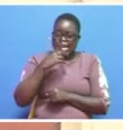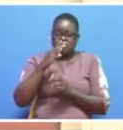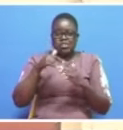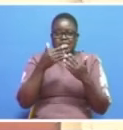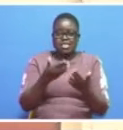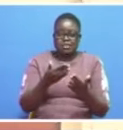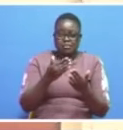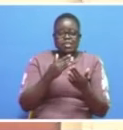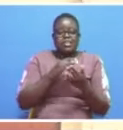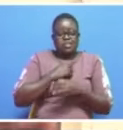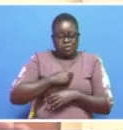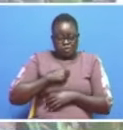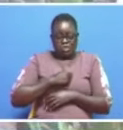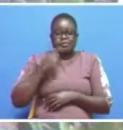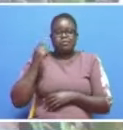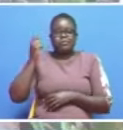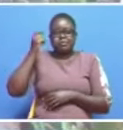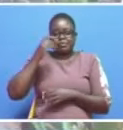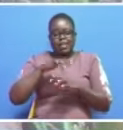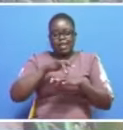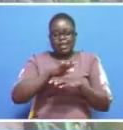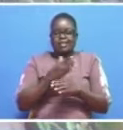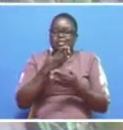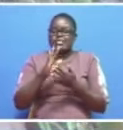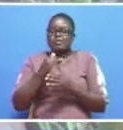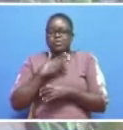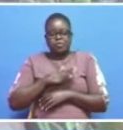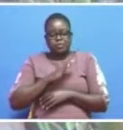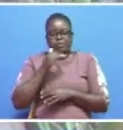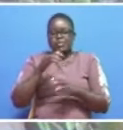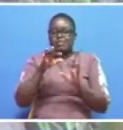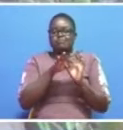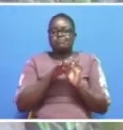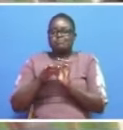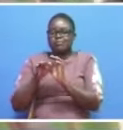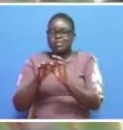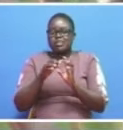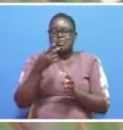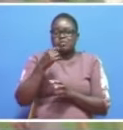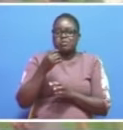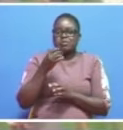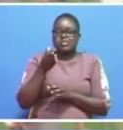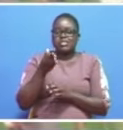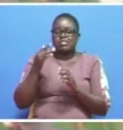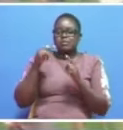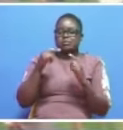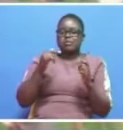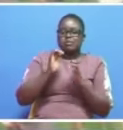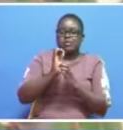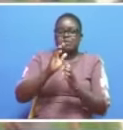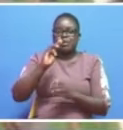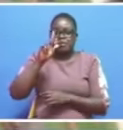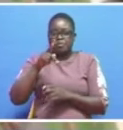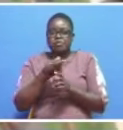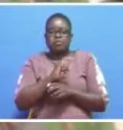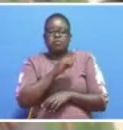risala za rambirambi za kisiasa mapema. Atio hamwema atiti mbinu wa ngwatanio ya ulei ya Azimio One Kenya matongue ni Muyumba wa